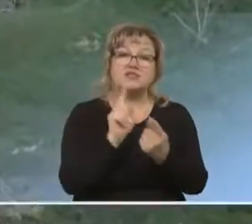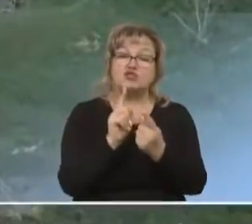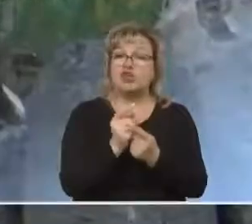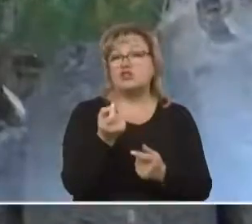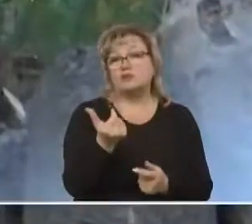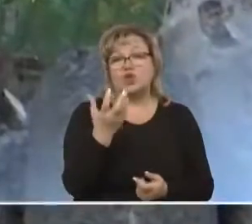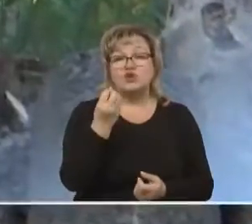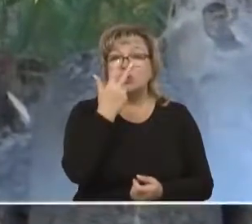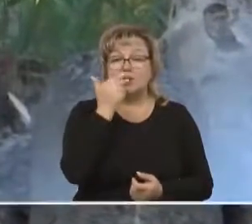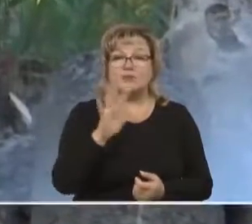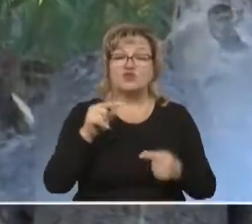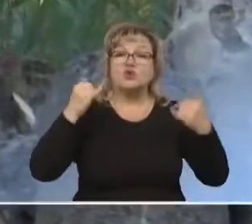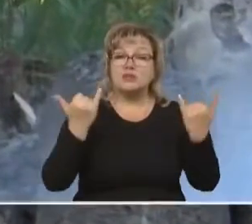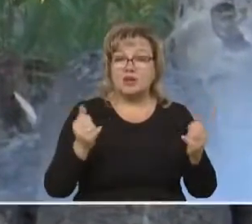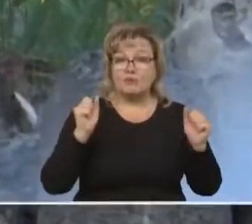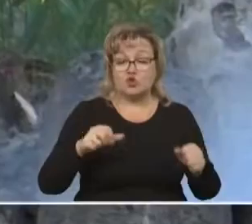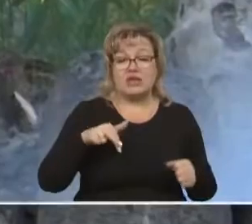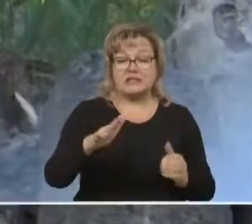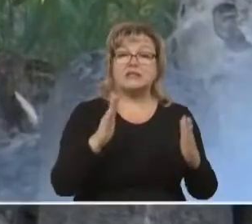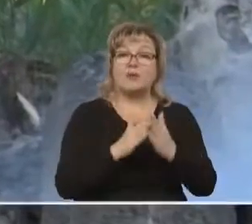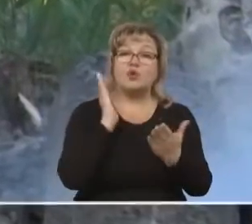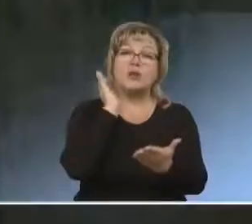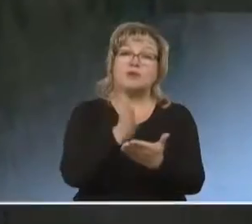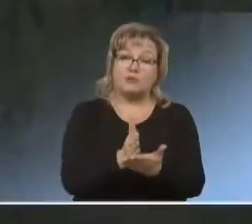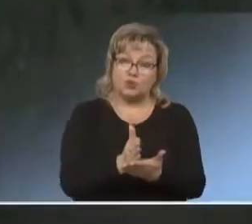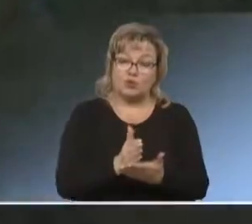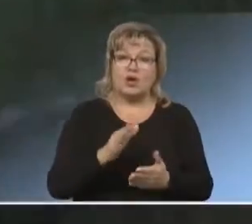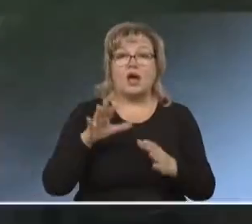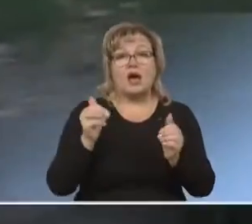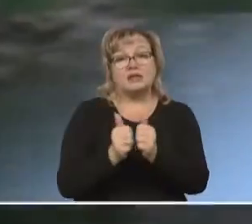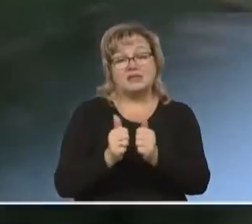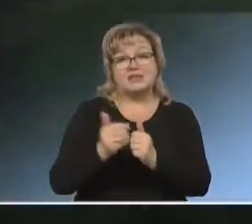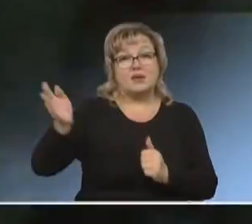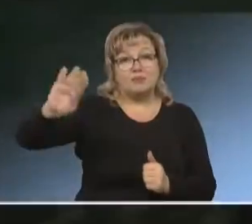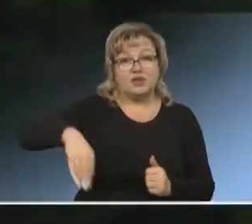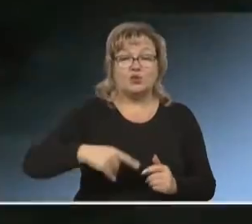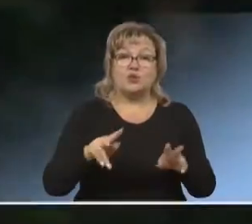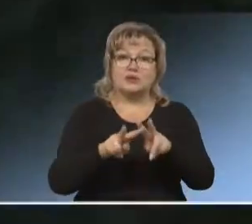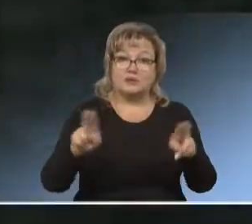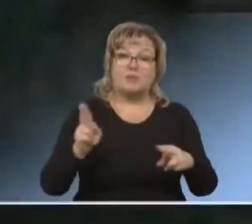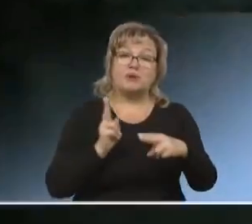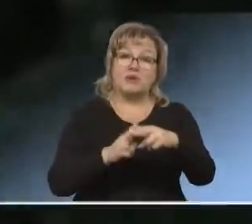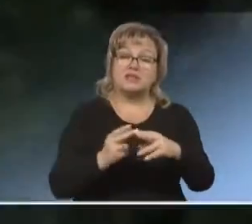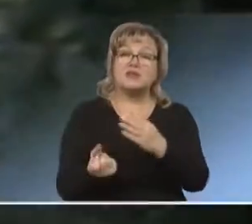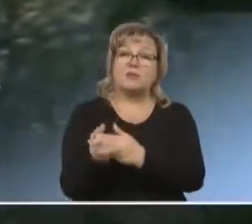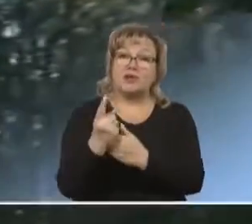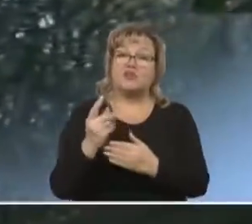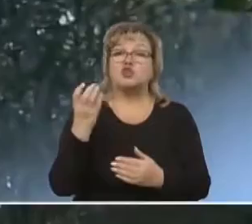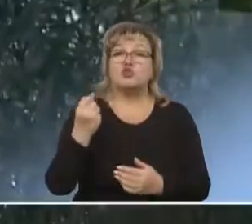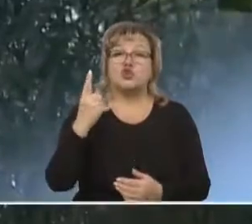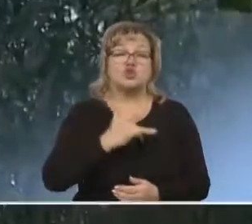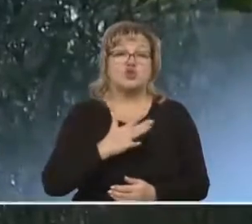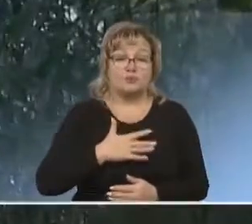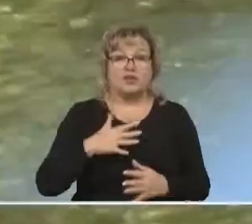немного. Еще не привыкли, что теперь можно идти домой напрямую. А на соседнем берегу недавно выросло подобное препятствие. Еще одни собственники